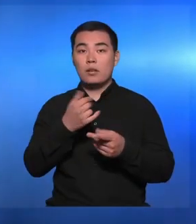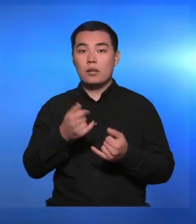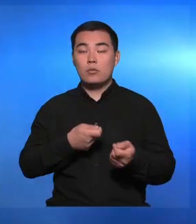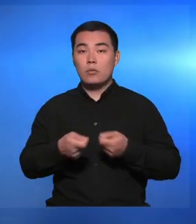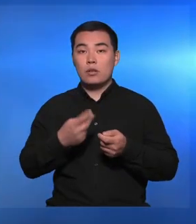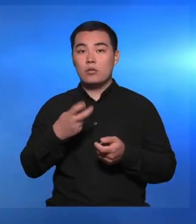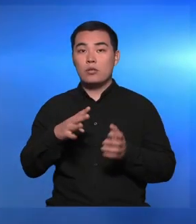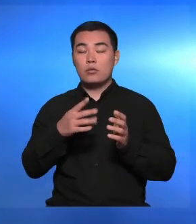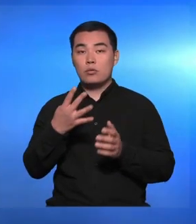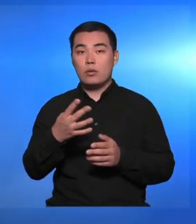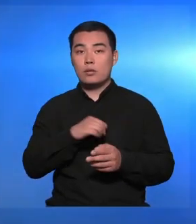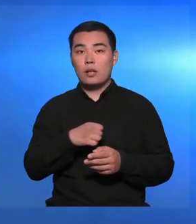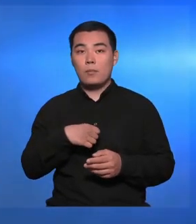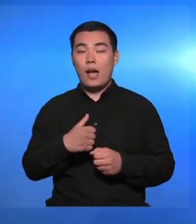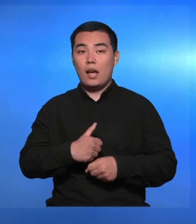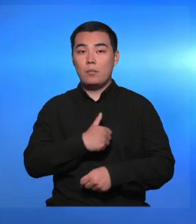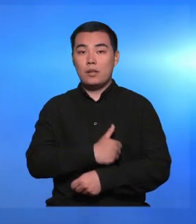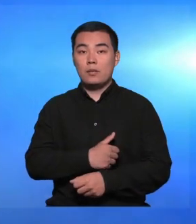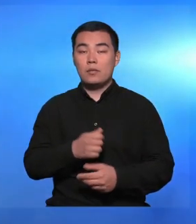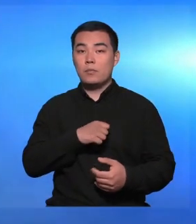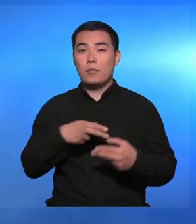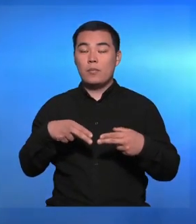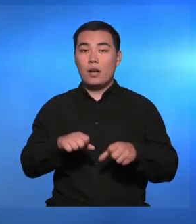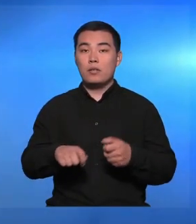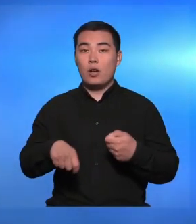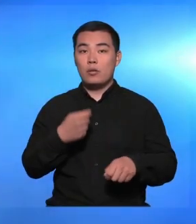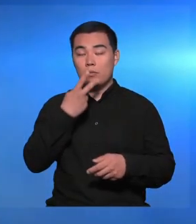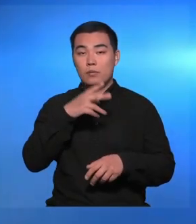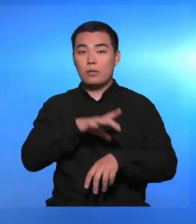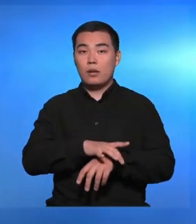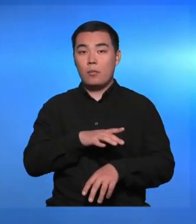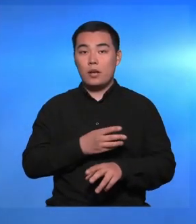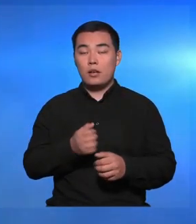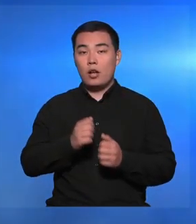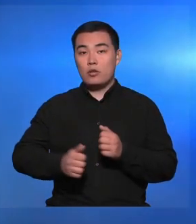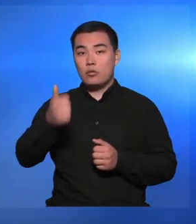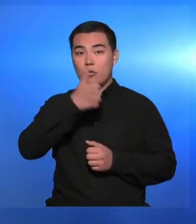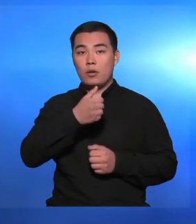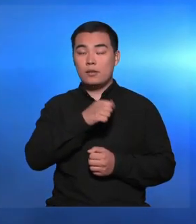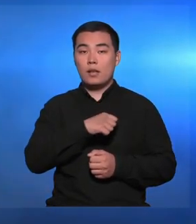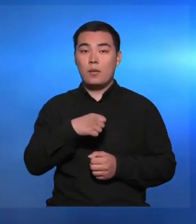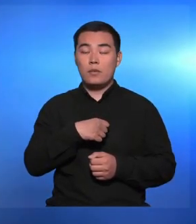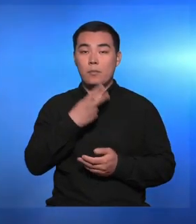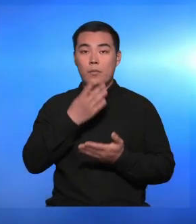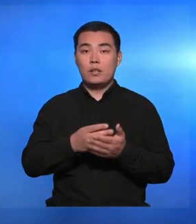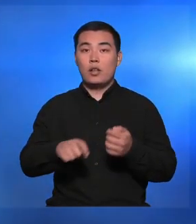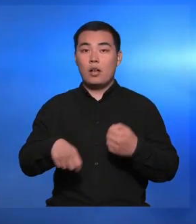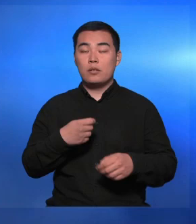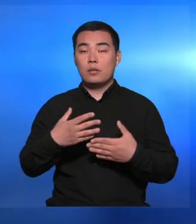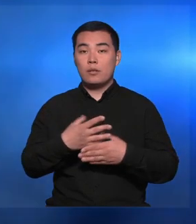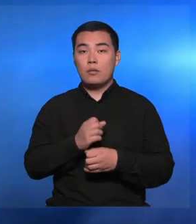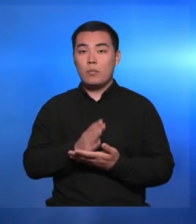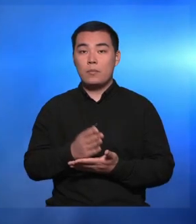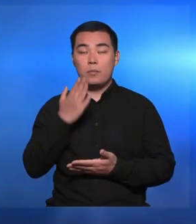басынан бері 204 мың әкімшілік құқық бұзу дерегі анықталыпты. Жалпы жыл сайын ұсақ бұзақылық көрсеткіші төмендеп